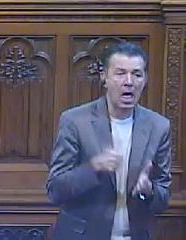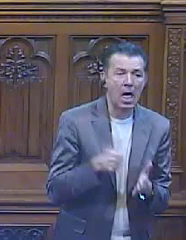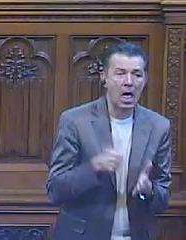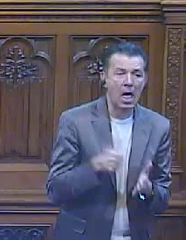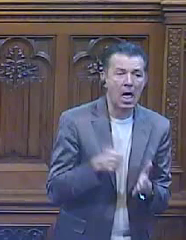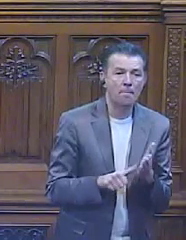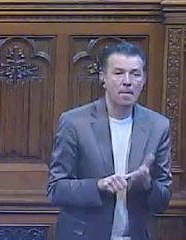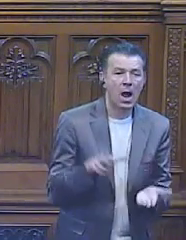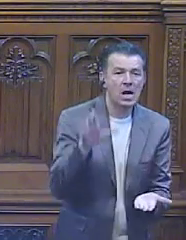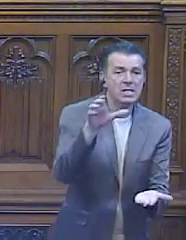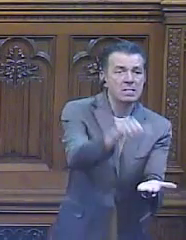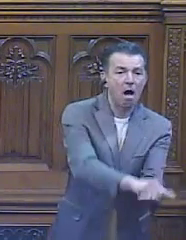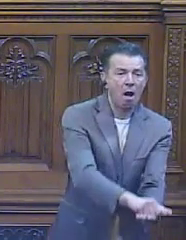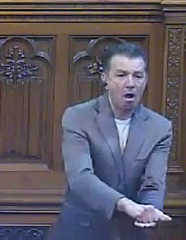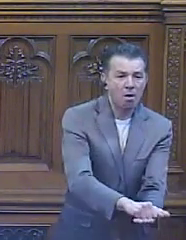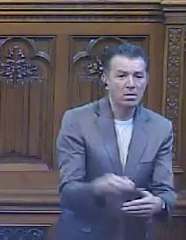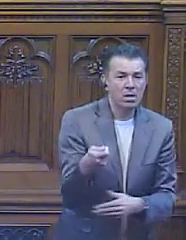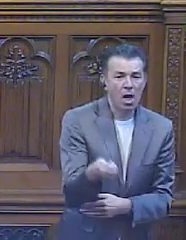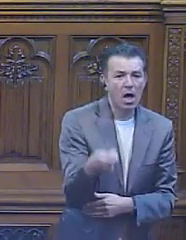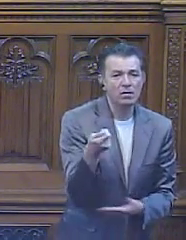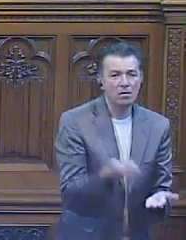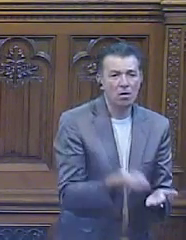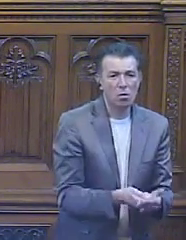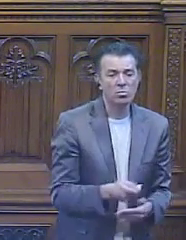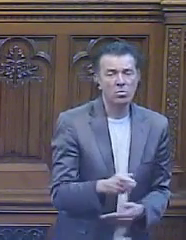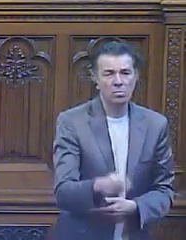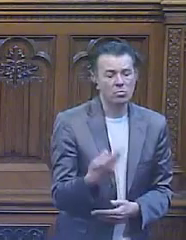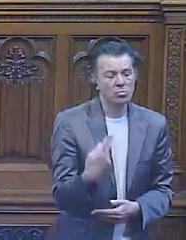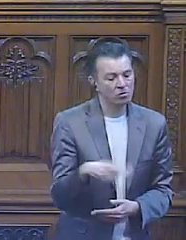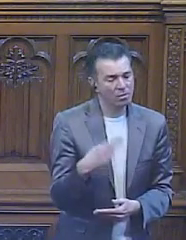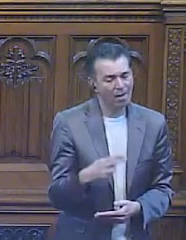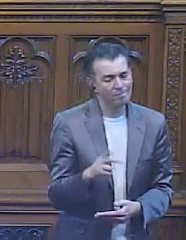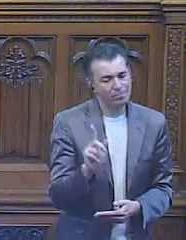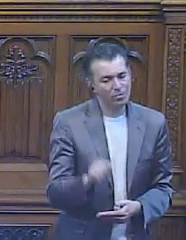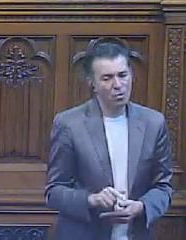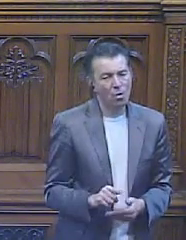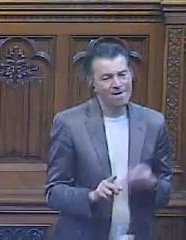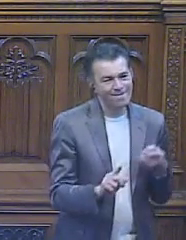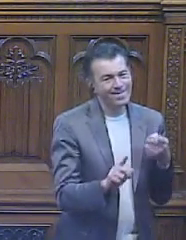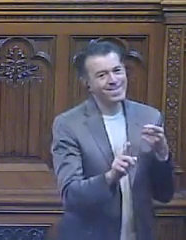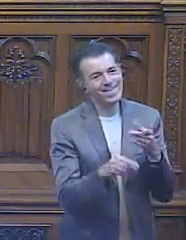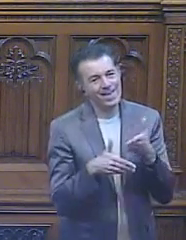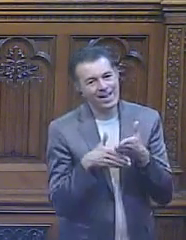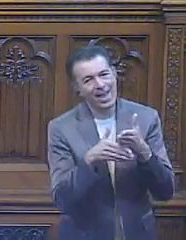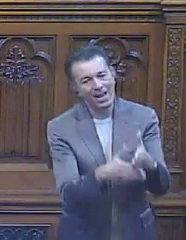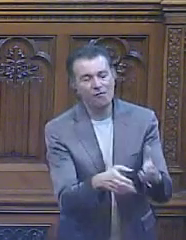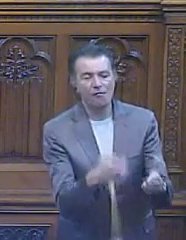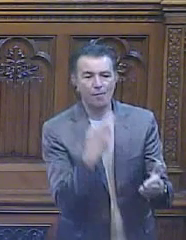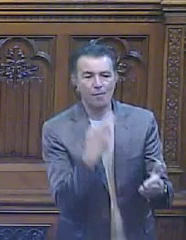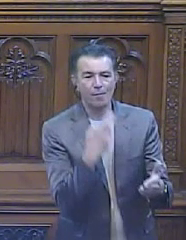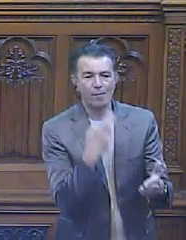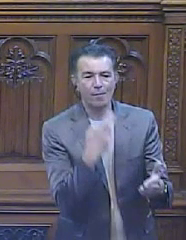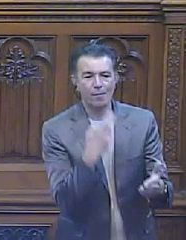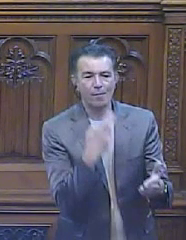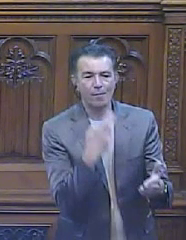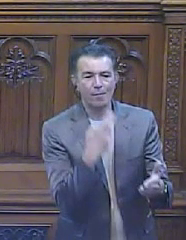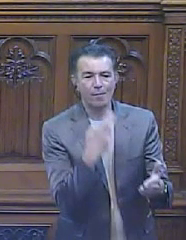ausbezahlen, geht es darum, gezielt mit der Energieunterstützung zu helfen. Durchschnittlich